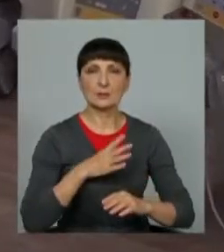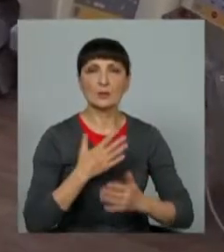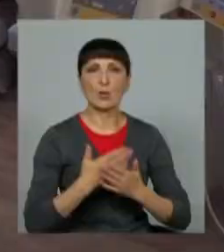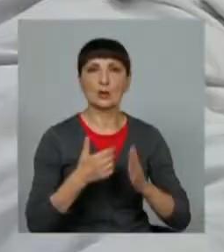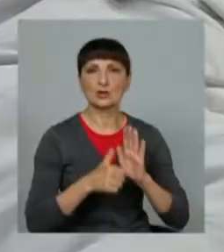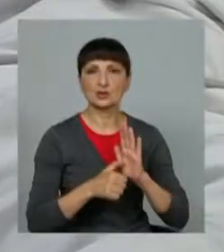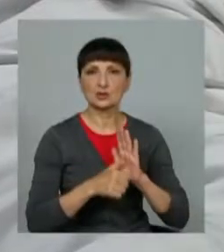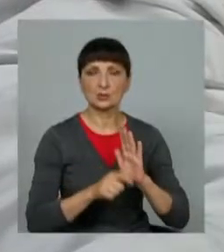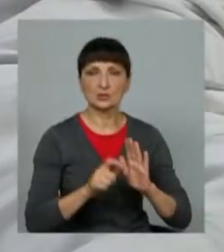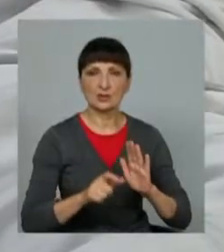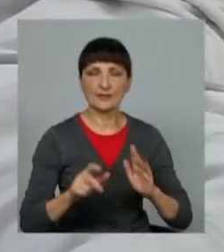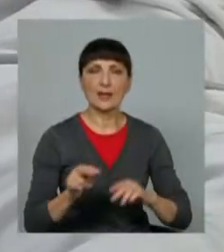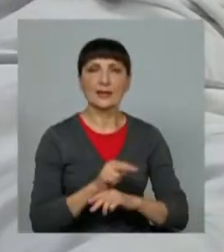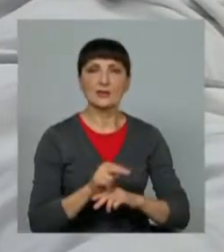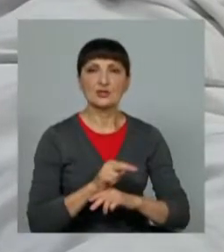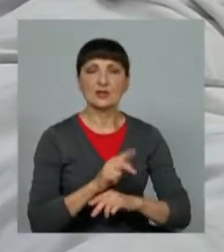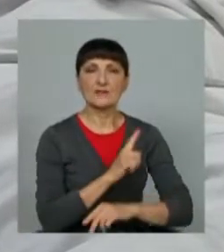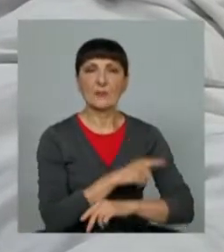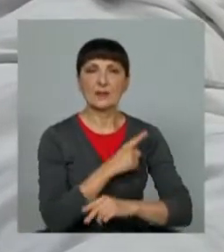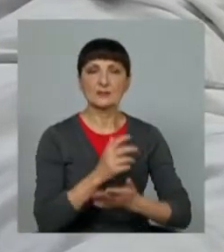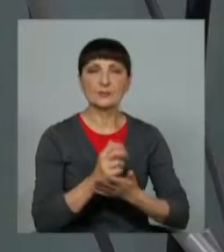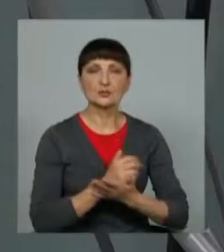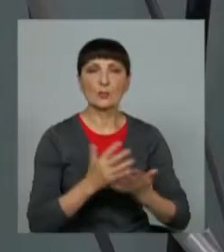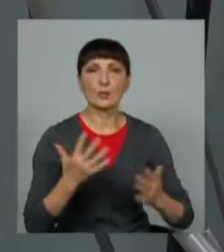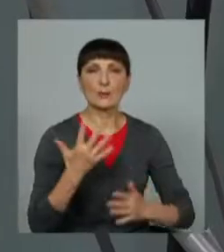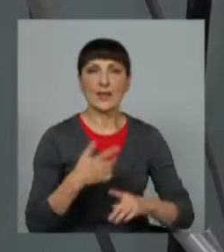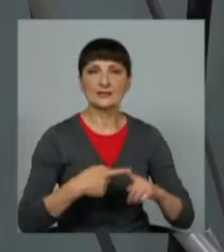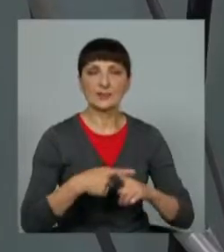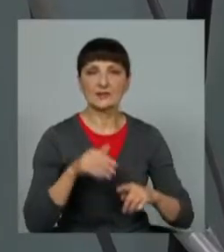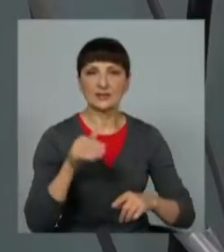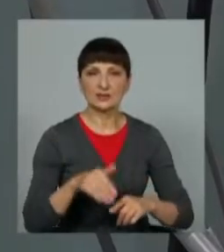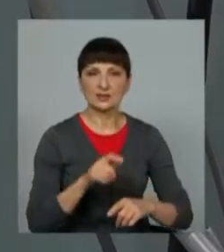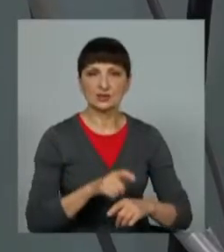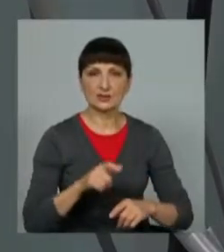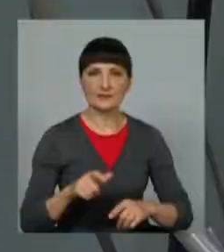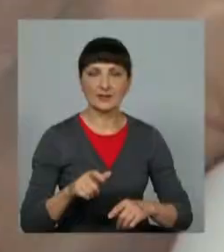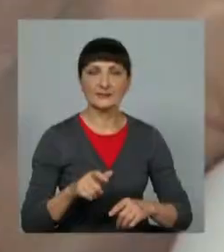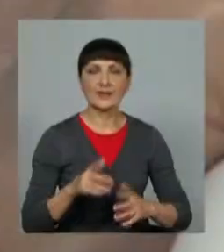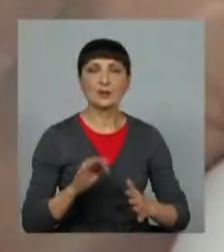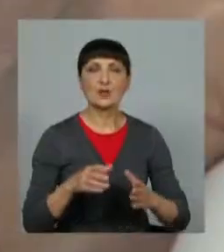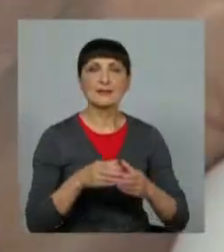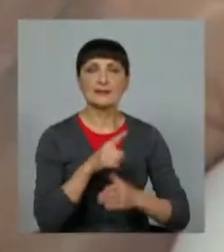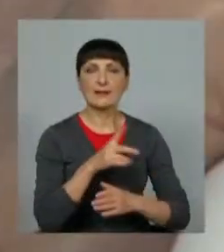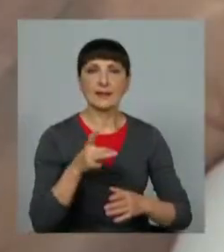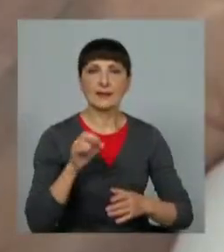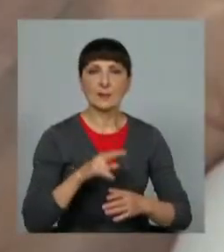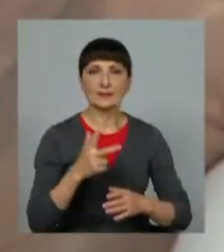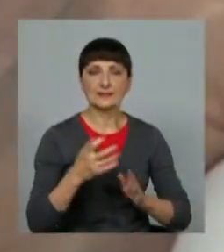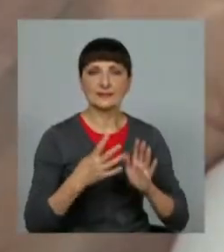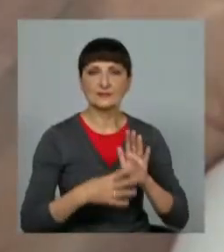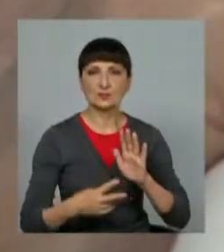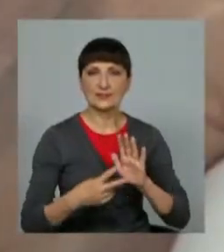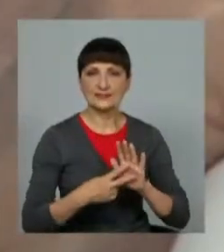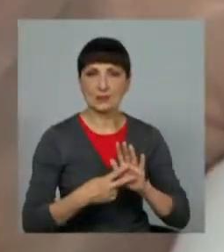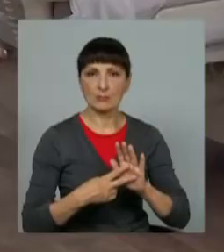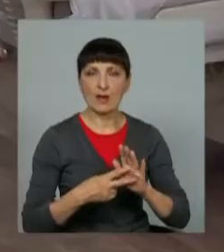около 600 человек. Лечение в клиниках получает больше 5500 пациентов. В отделениях реанимации 397